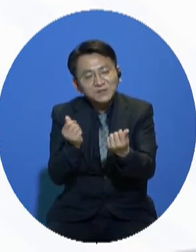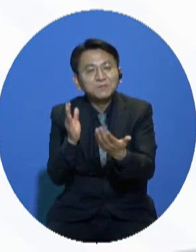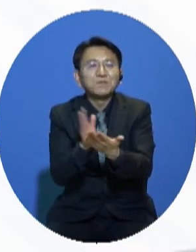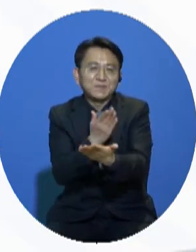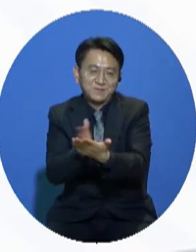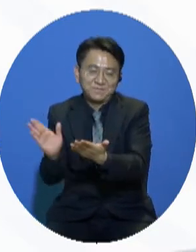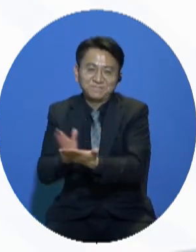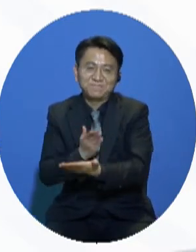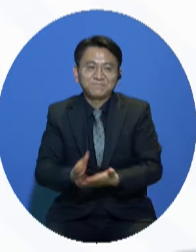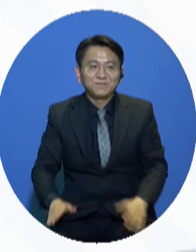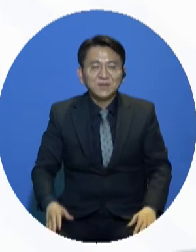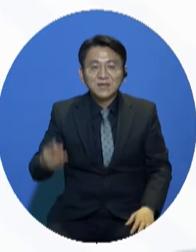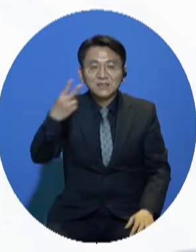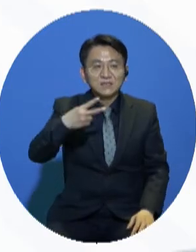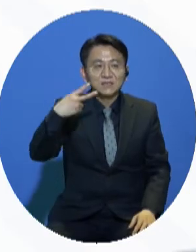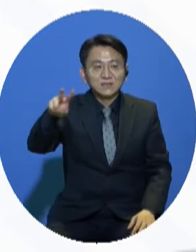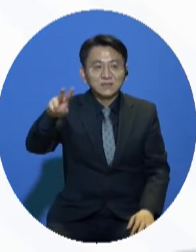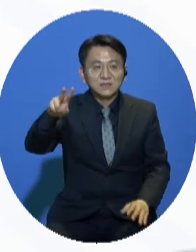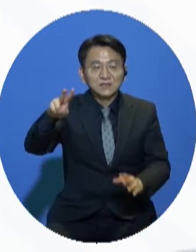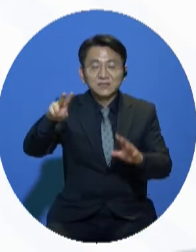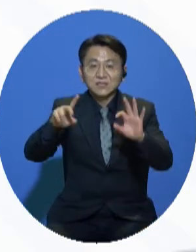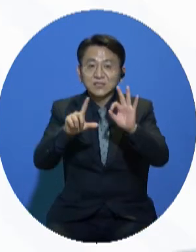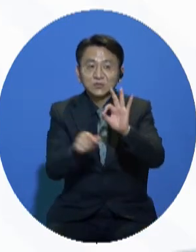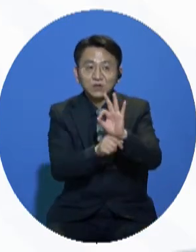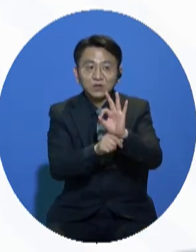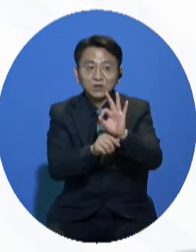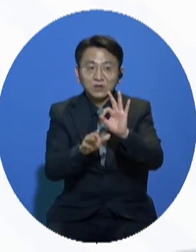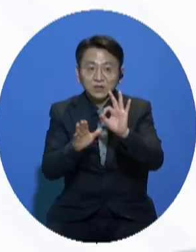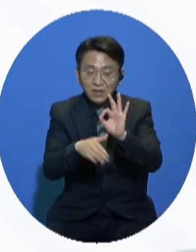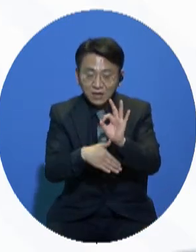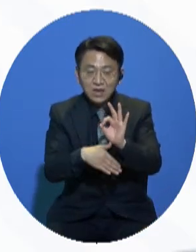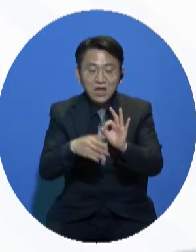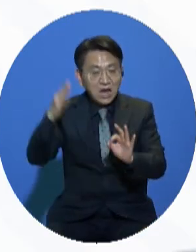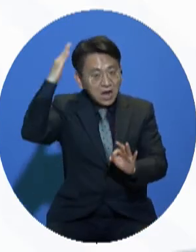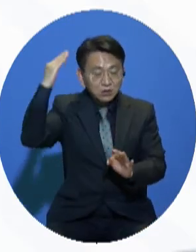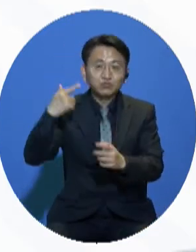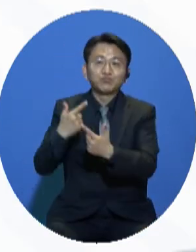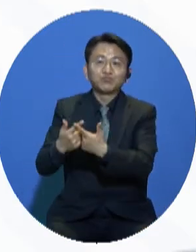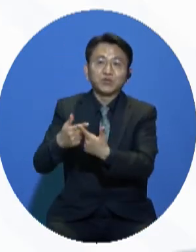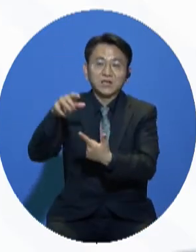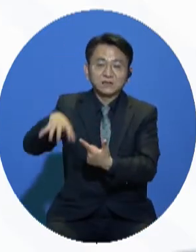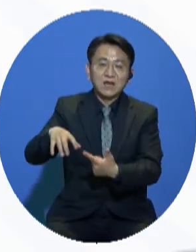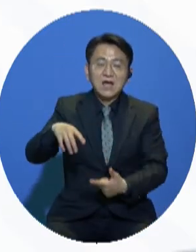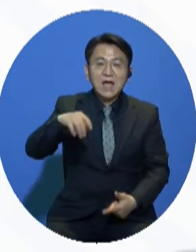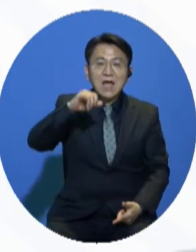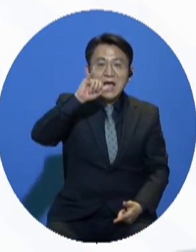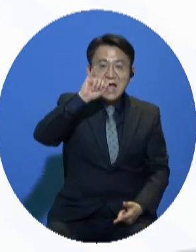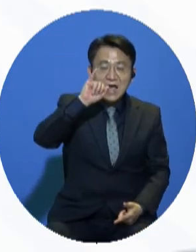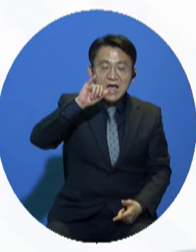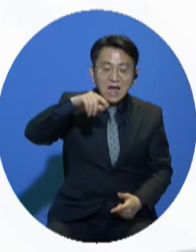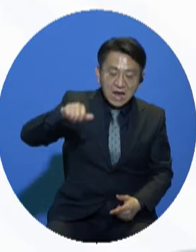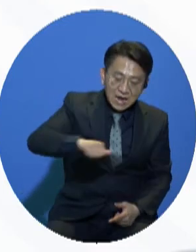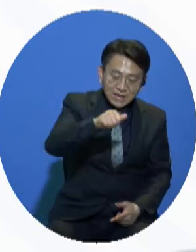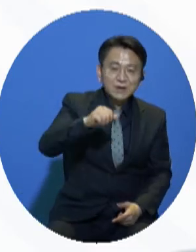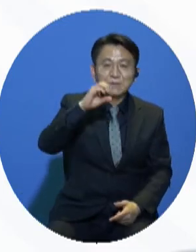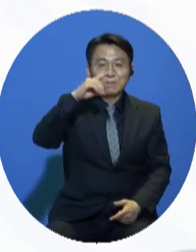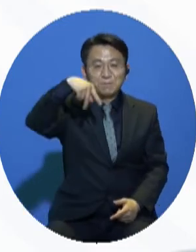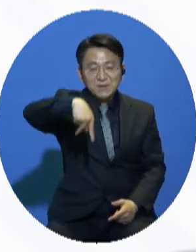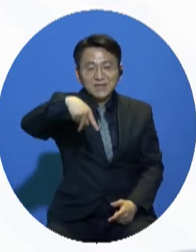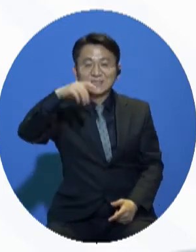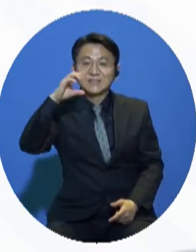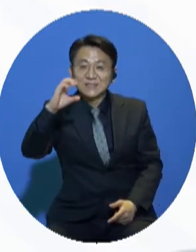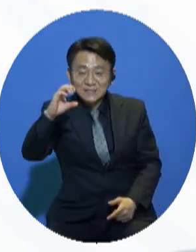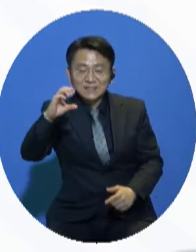있습니다. 2002년 10월에 한국 부산에서 이 아시아 패럴림픽 위원회 APC가